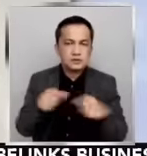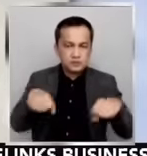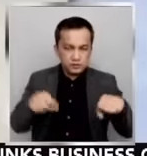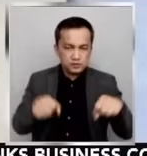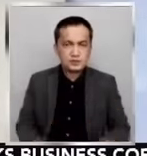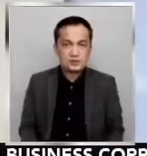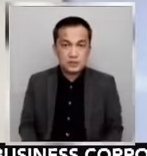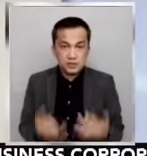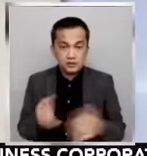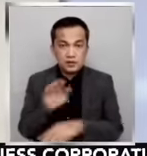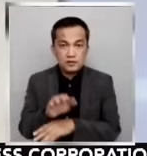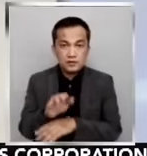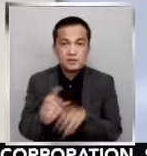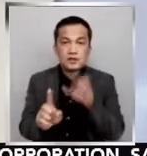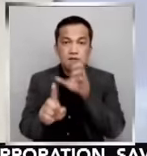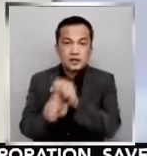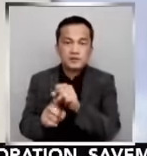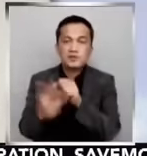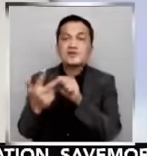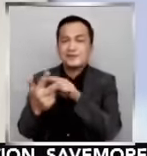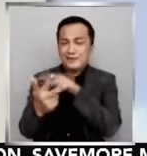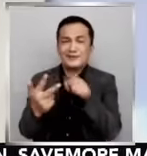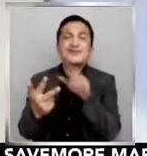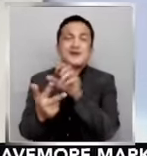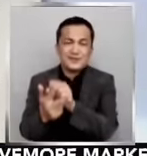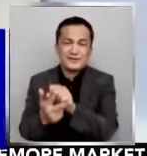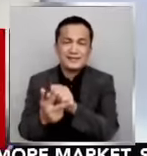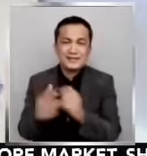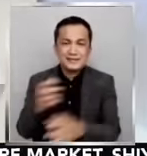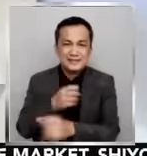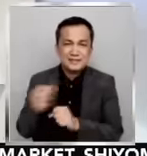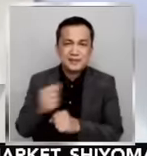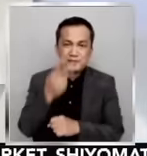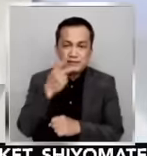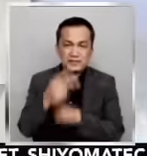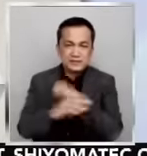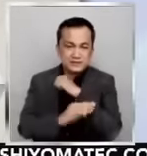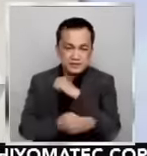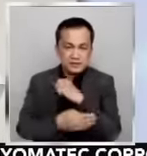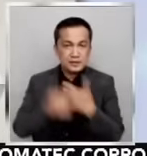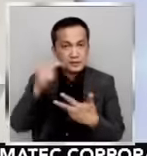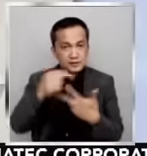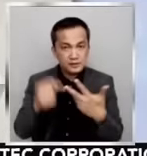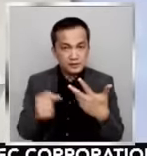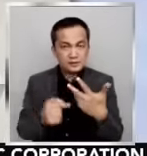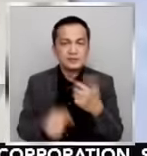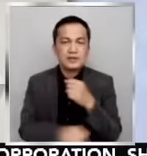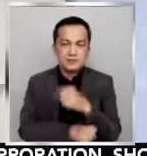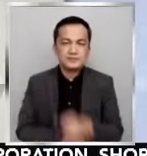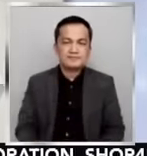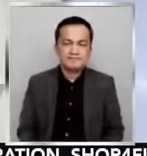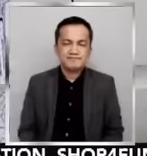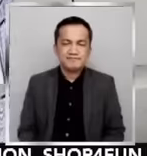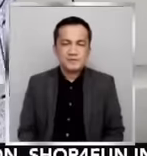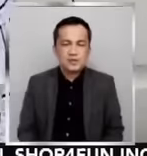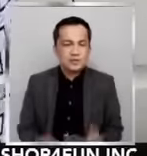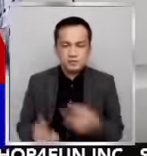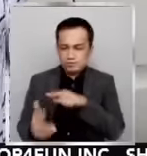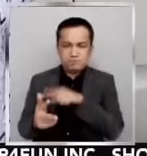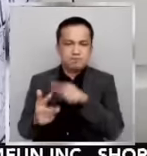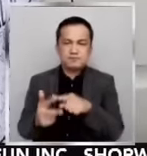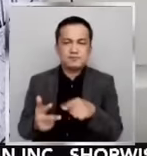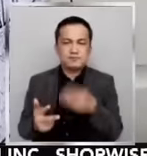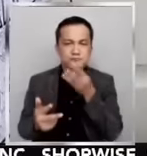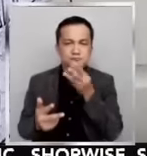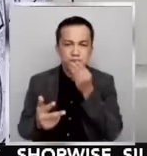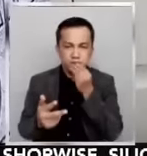hapon, naaresto na ang tatlong suspect. Nabawi ang pink na bag at iba pang umano'y ninakaw nila. Wala pa silang pahayag. Jamie